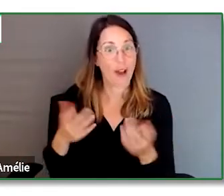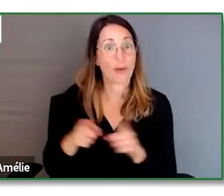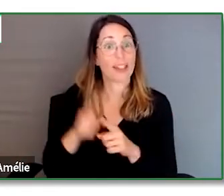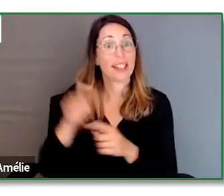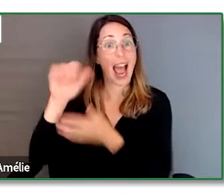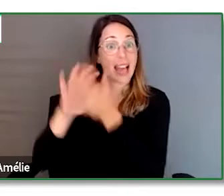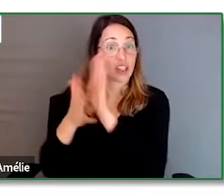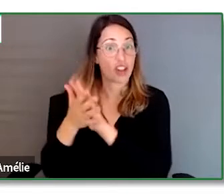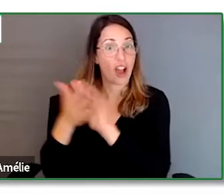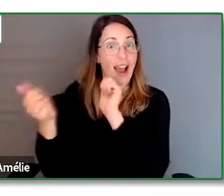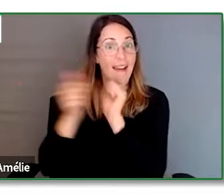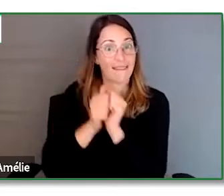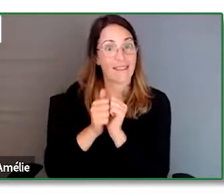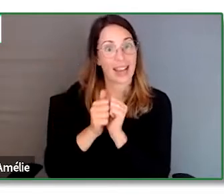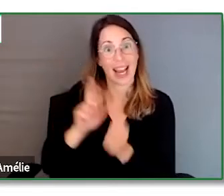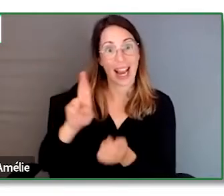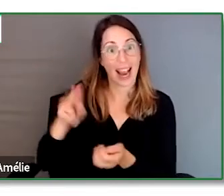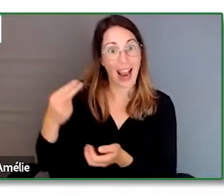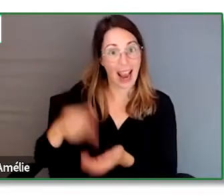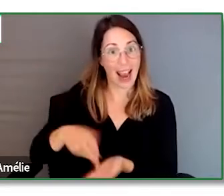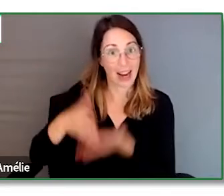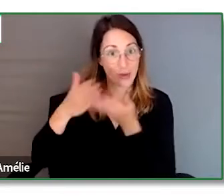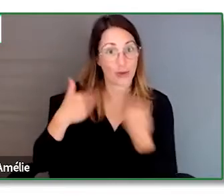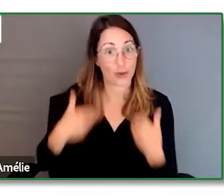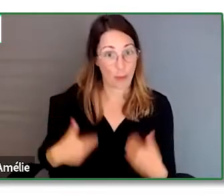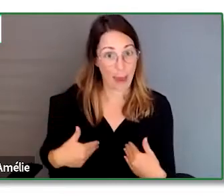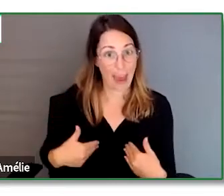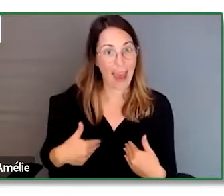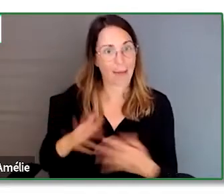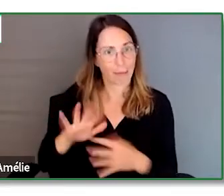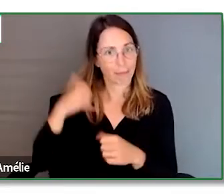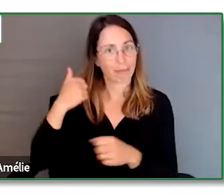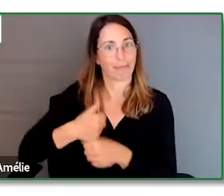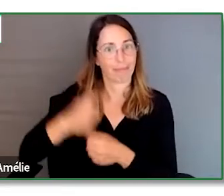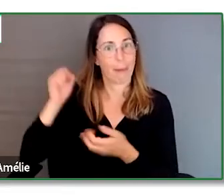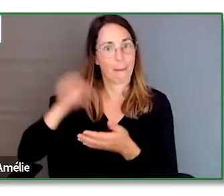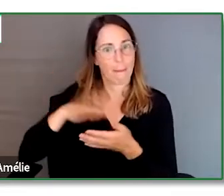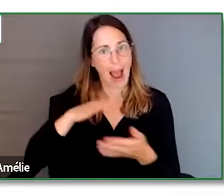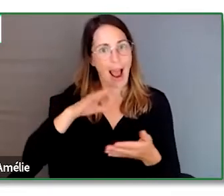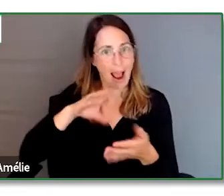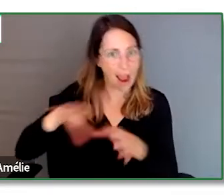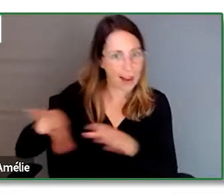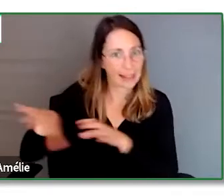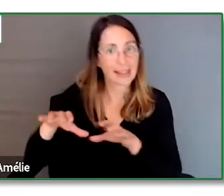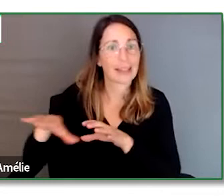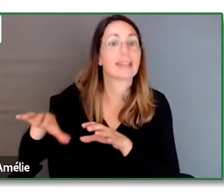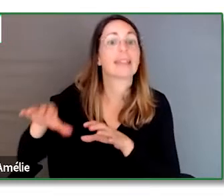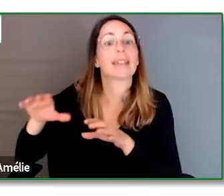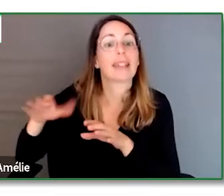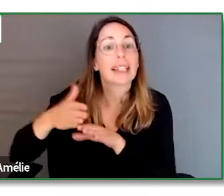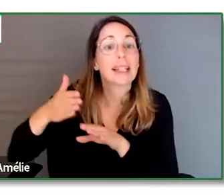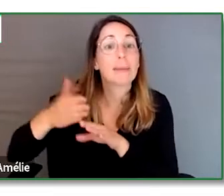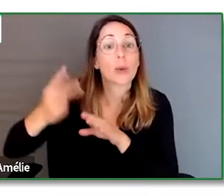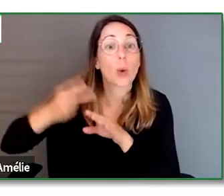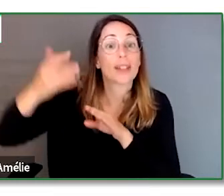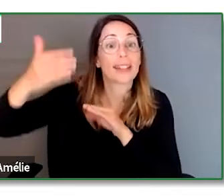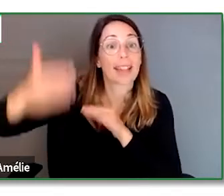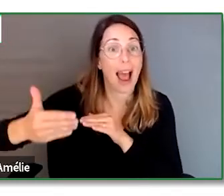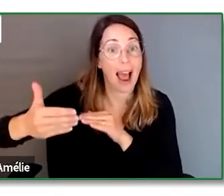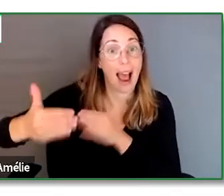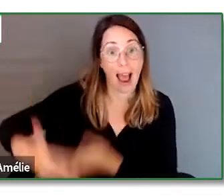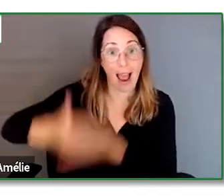Parc Canada a mis sur pied un plan d'accessibilité sur les 2 années à venir qui nous guidera et c'est ce que nous